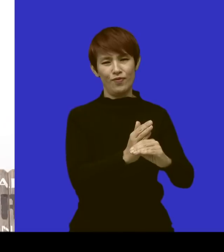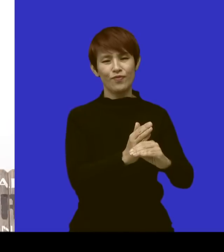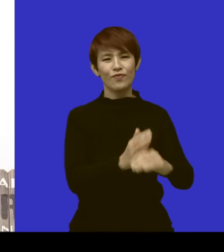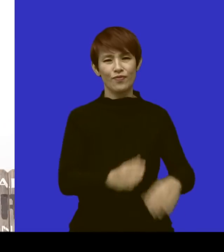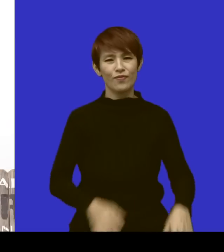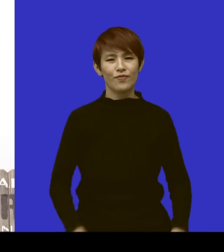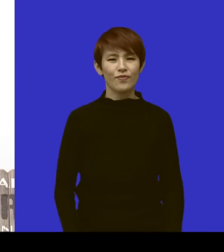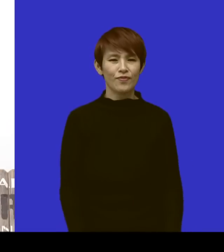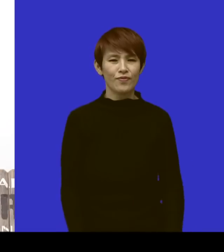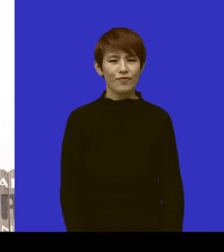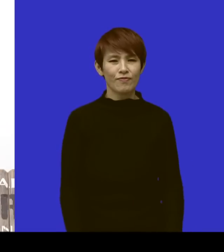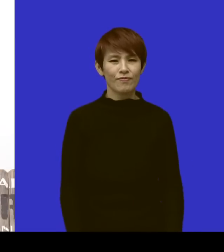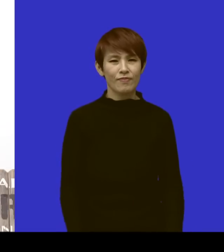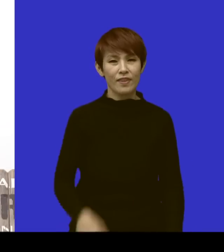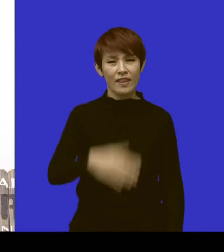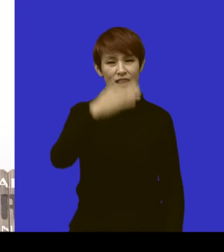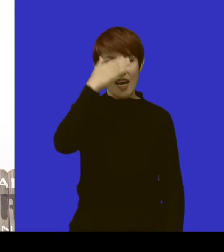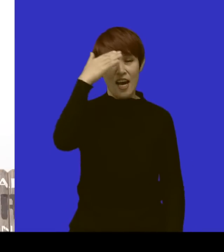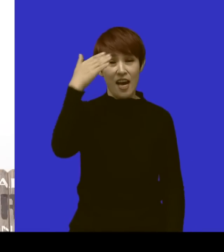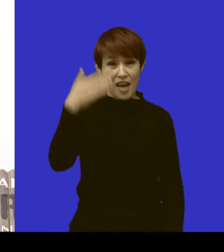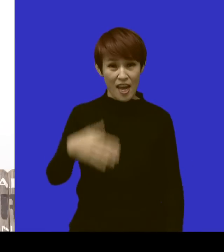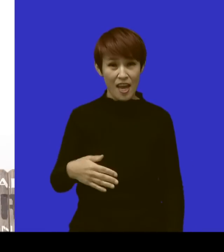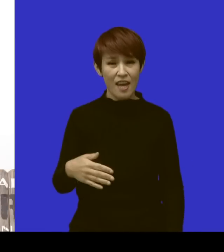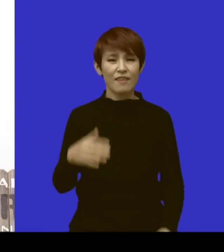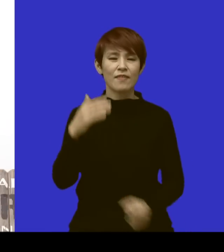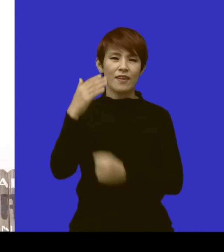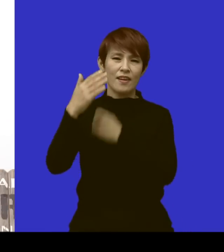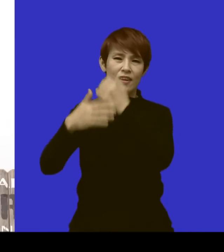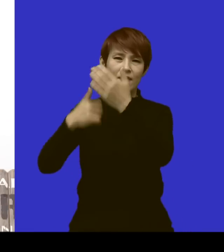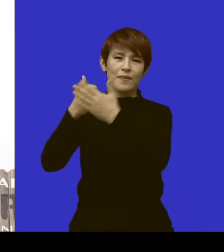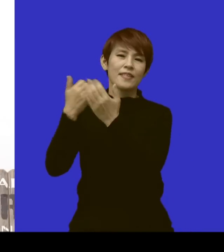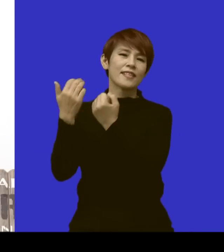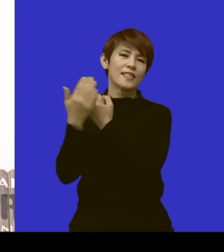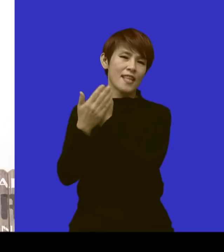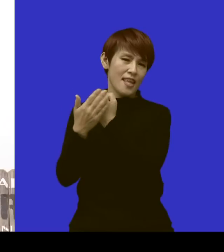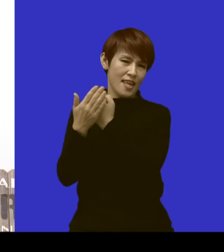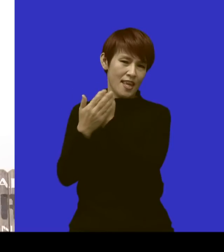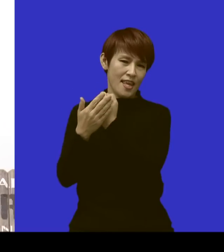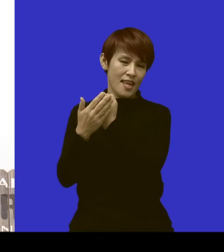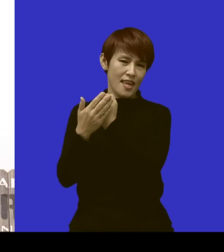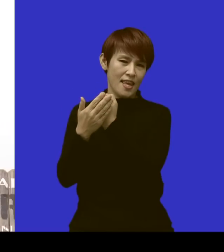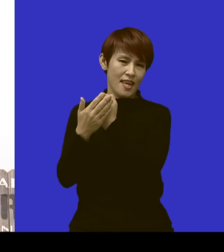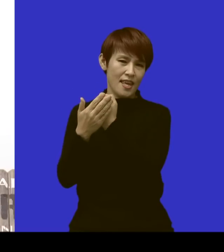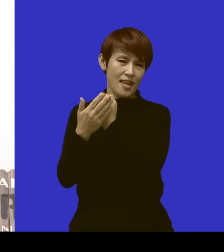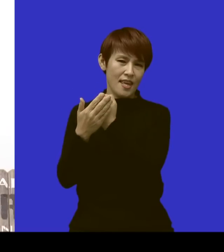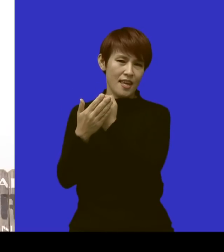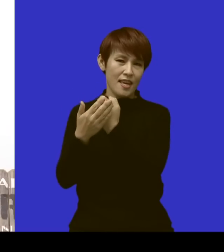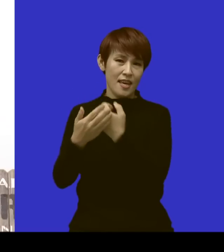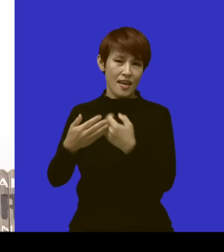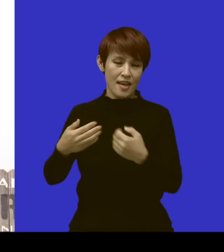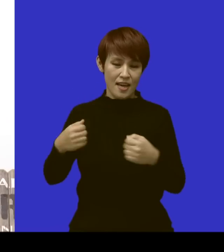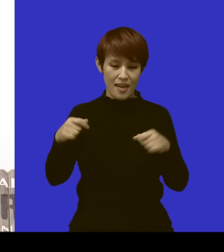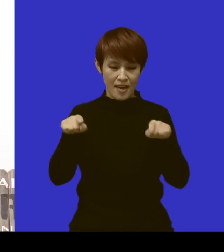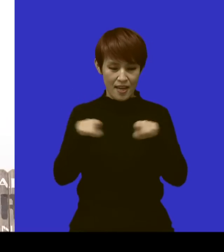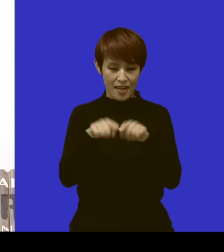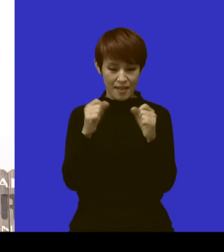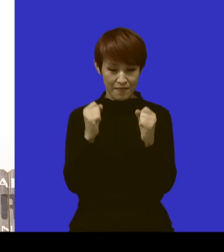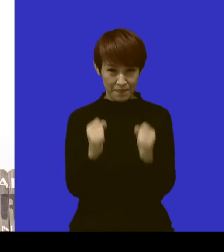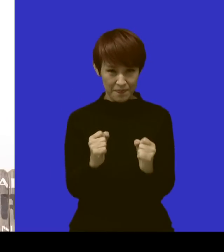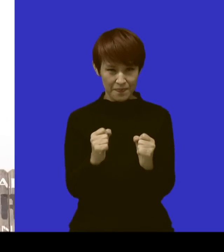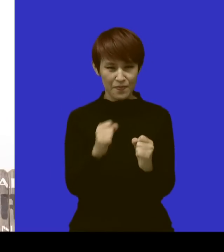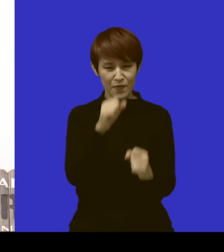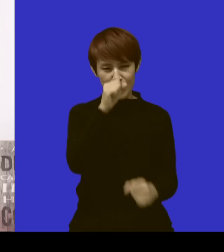네. 정말 천만의 다행은 하나님의 은혜 가운데 놓여져서 가는